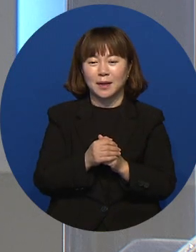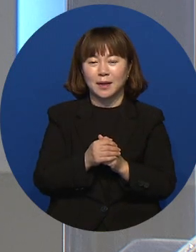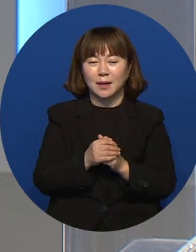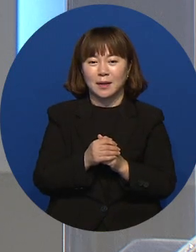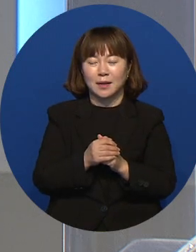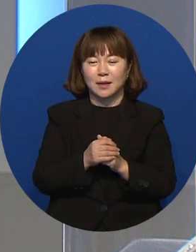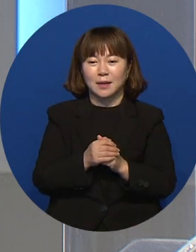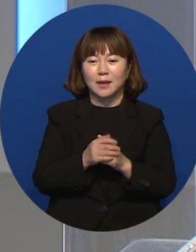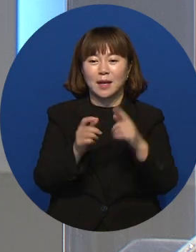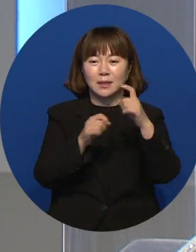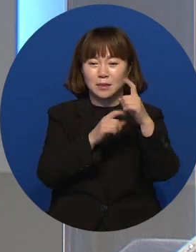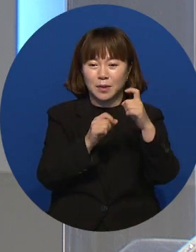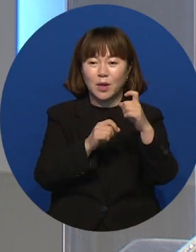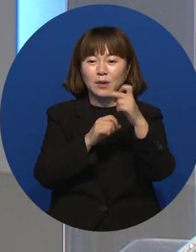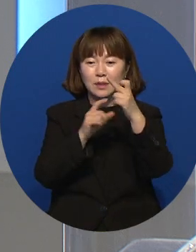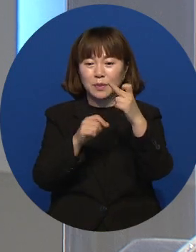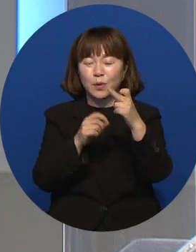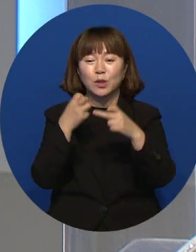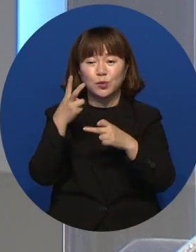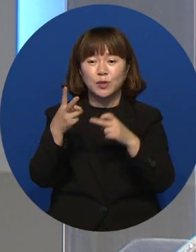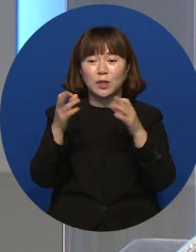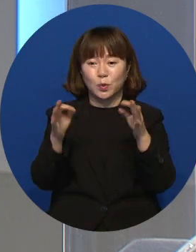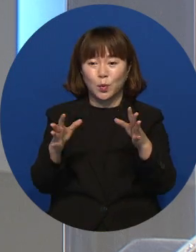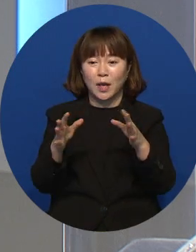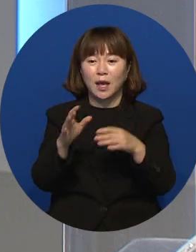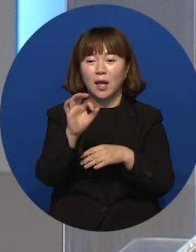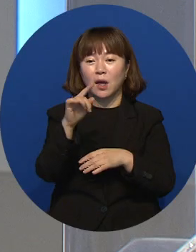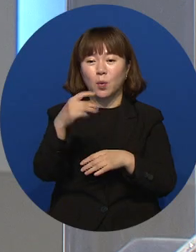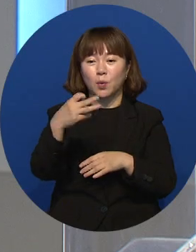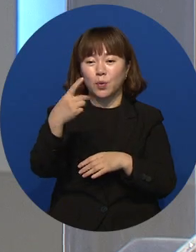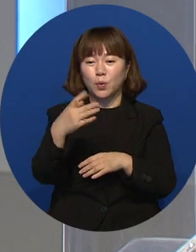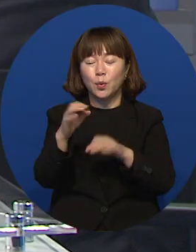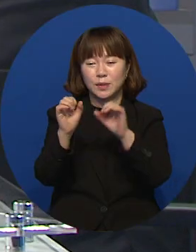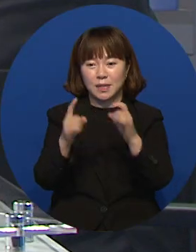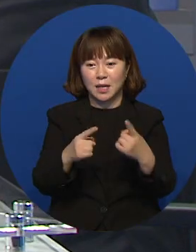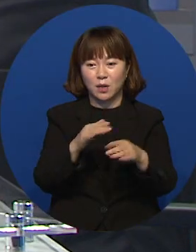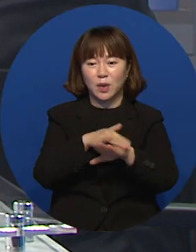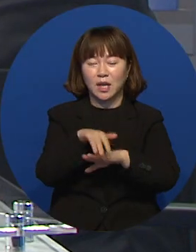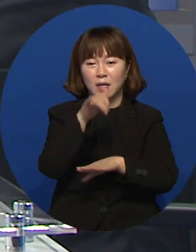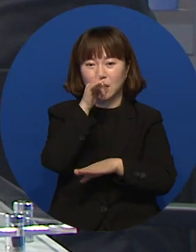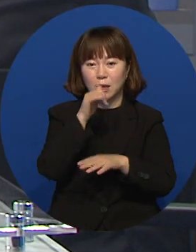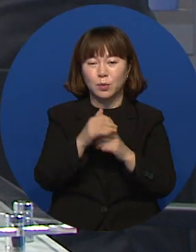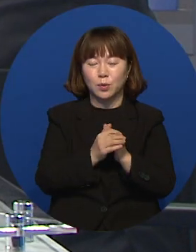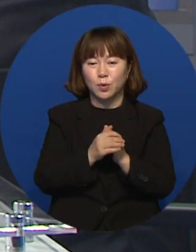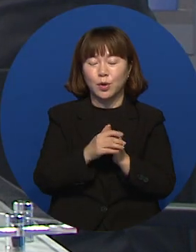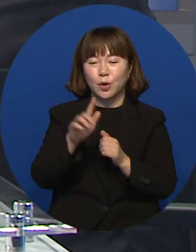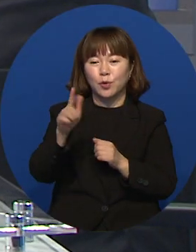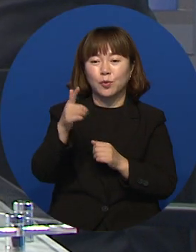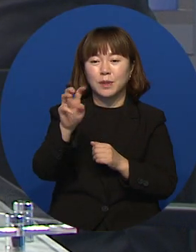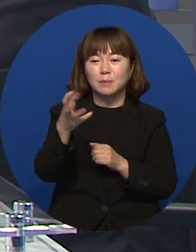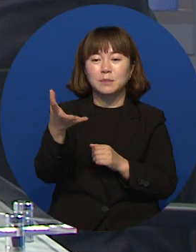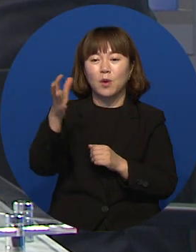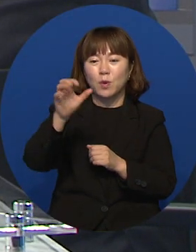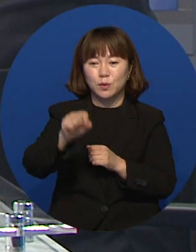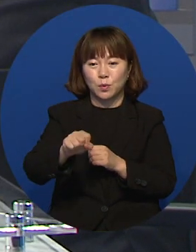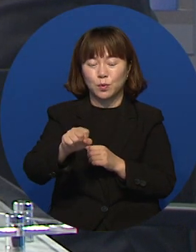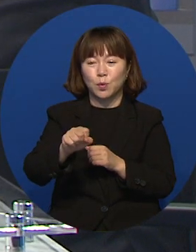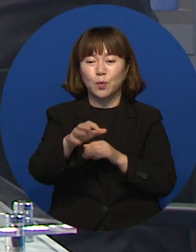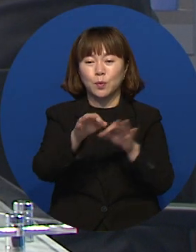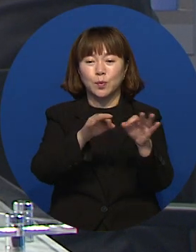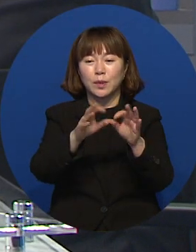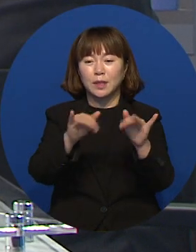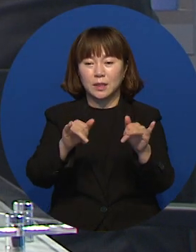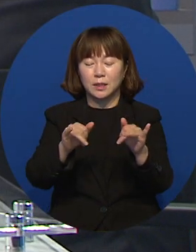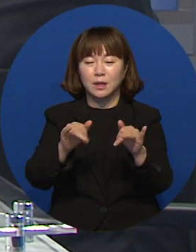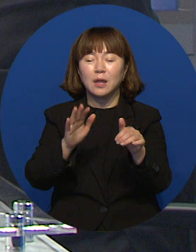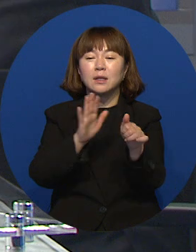12일 두 달로 해서 현장을 하고 이게 소성 의 매출 증대를 위해서 630 억 원을 투입할 합니다 그래서 온통